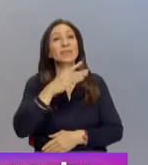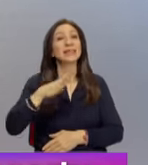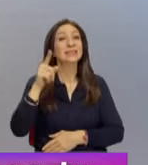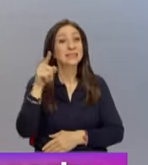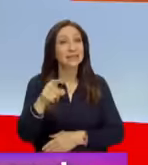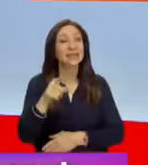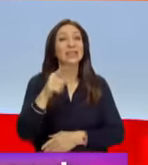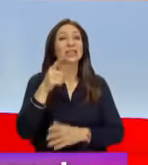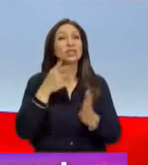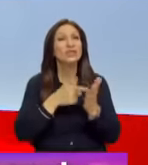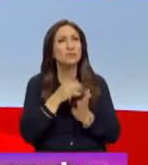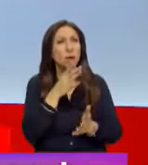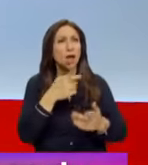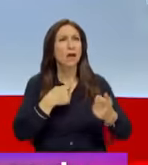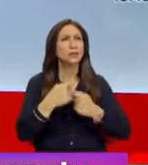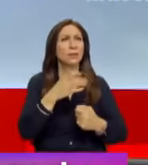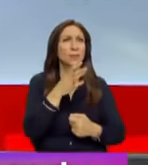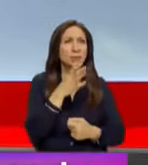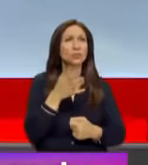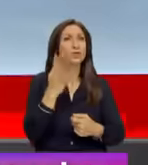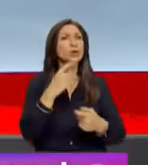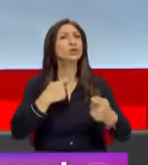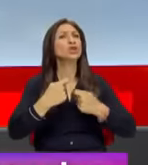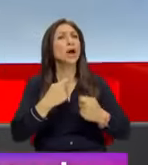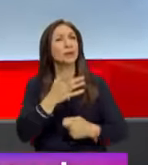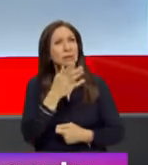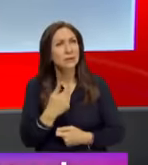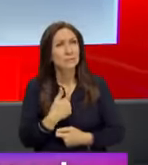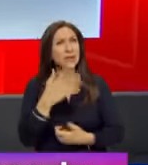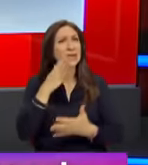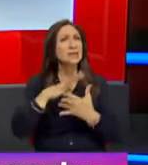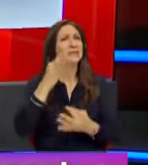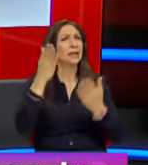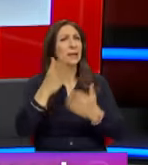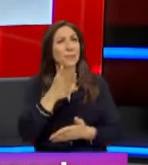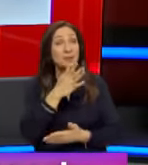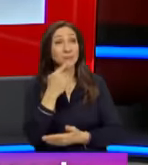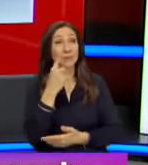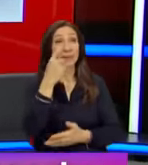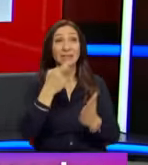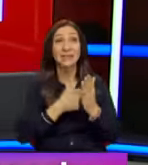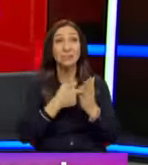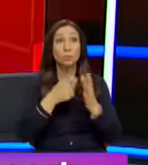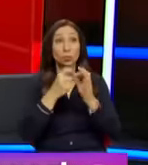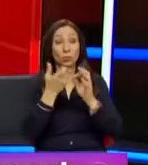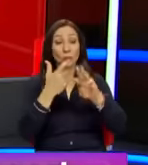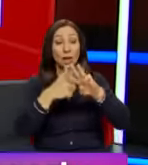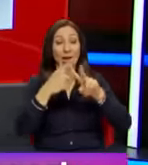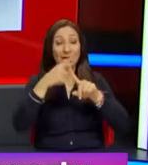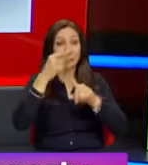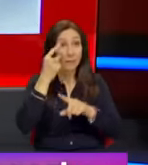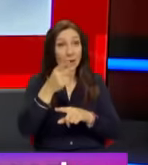Denizli çiftçiliği bilirim, esnaflığı bilirim, sonra ticareti bilirim, insanları bilirim diyen bir isimdi Bülent Nuri